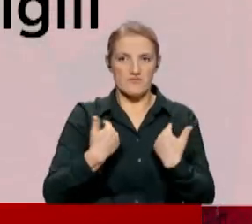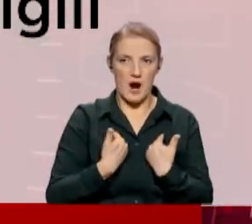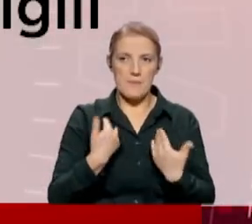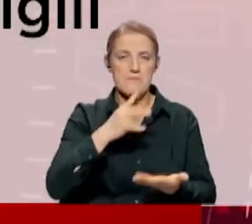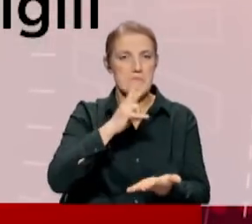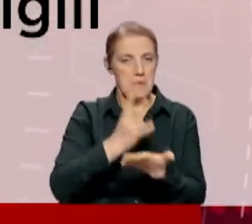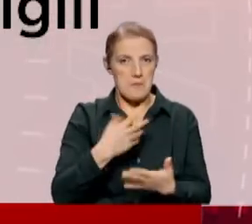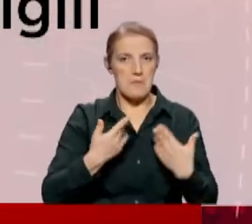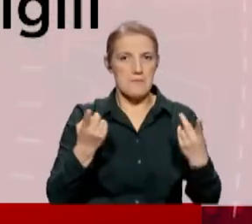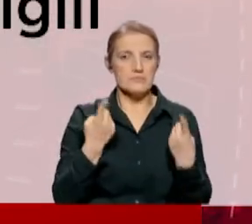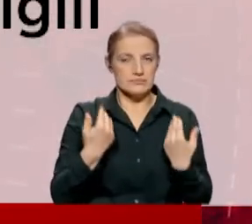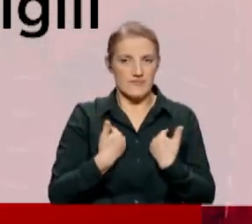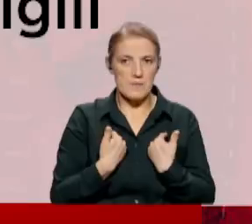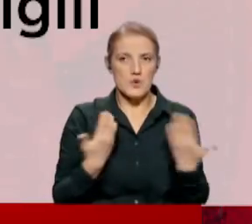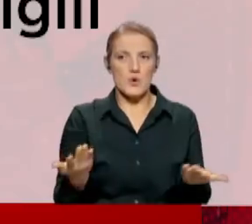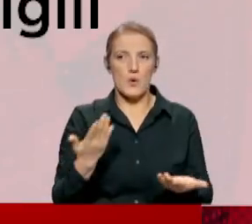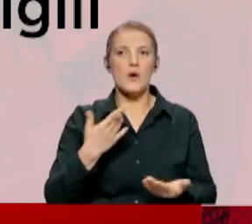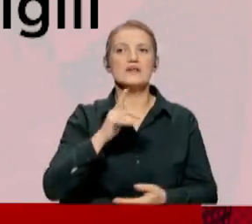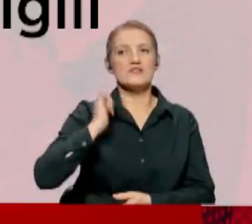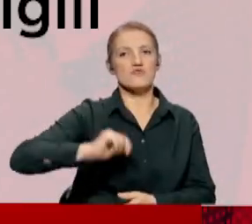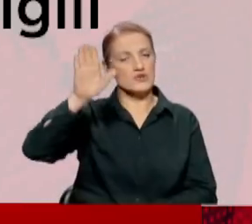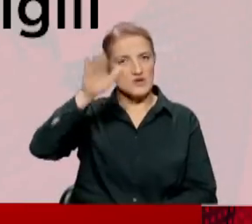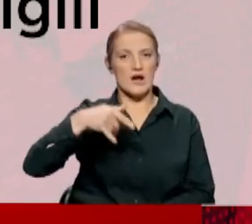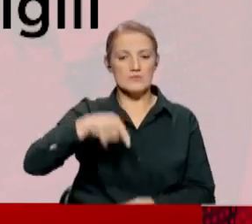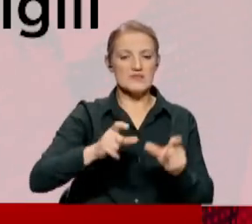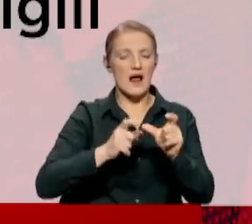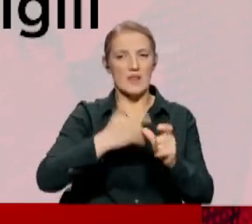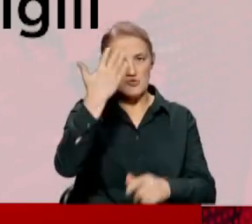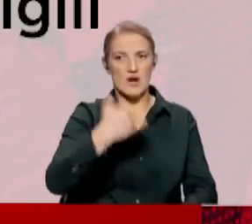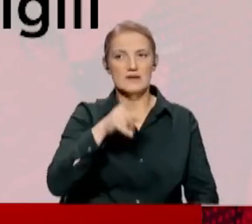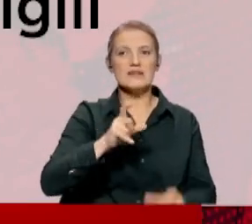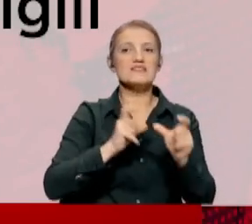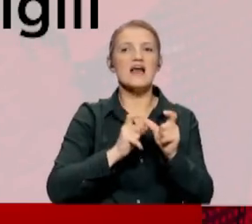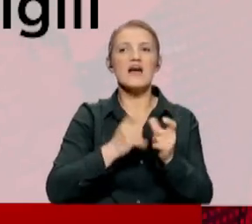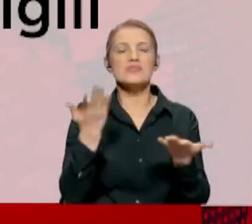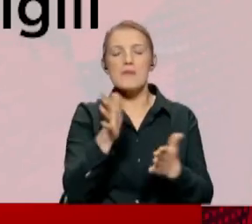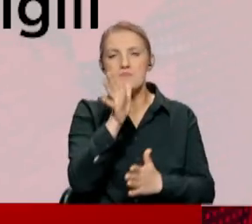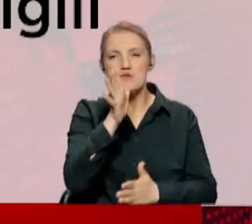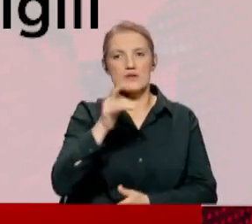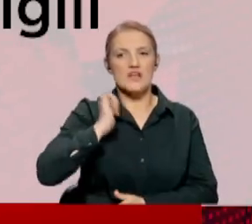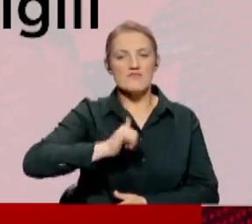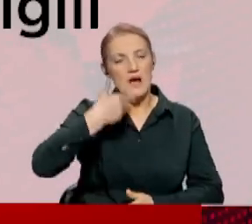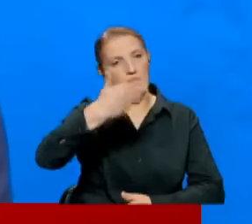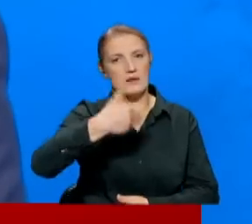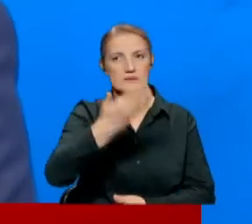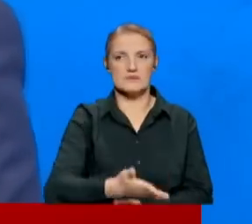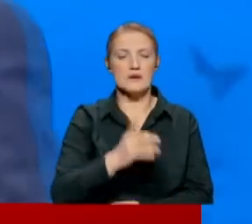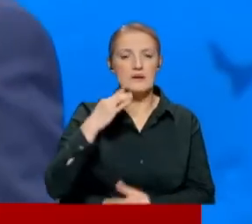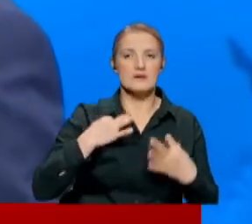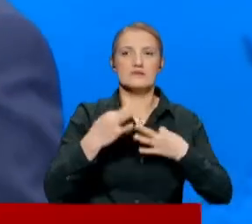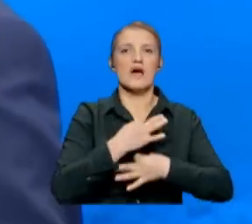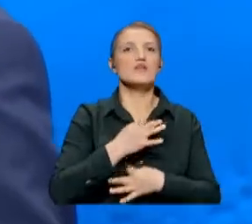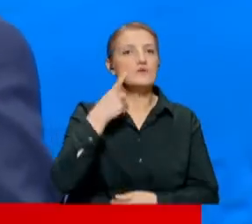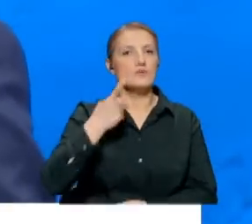mıyım ben de diyorum ki savcılık çağırsın Serkan taranoğlu unu Bununla ilgili Serkan taranoğlu ne biliyorsa savcılığa söylesin sen